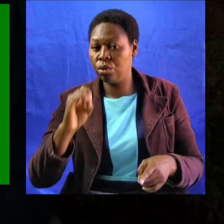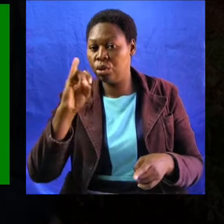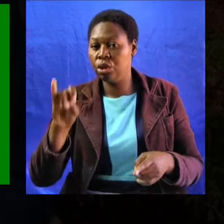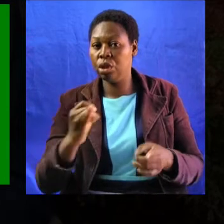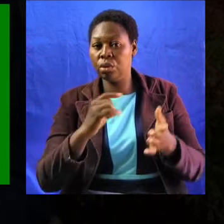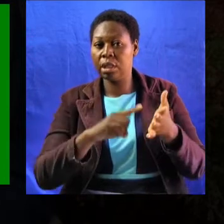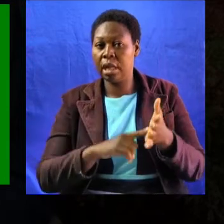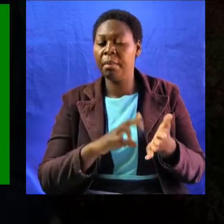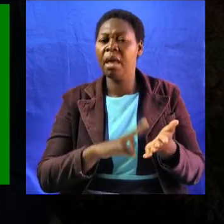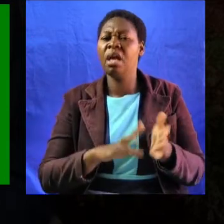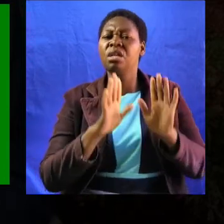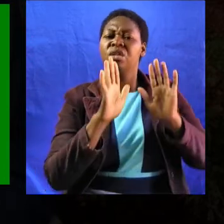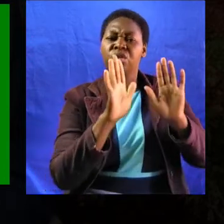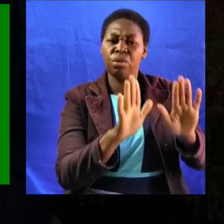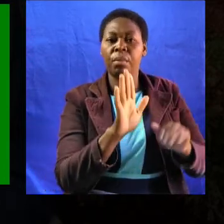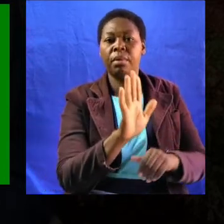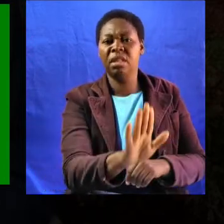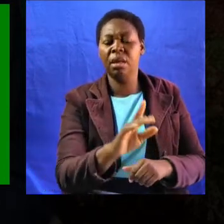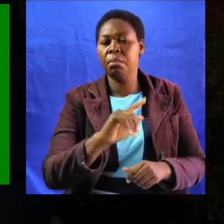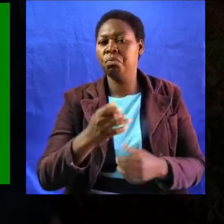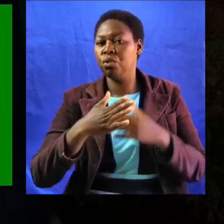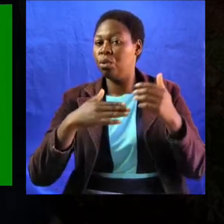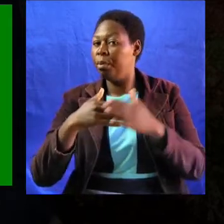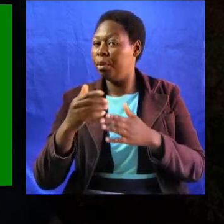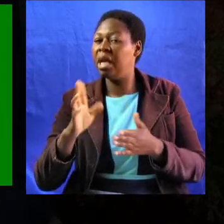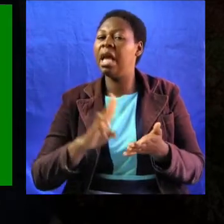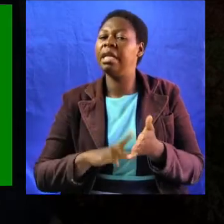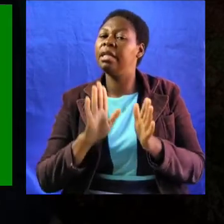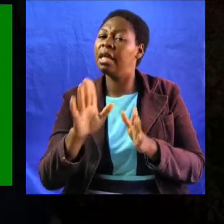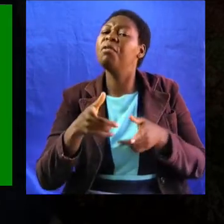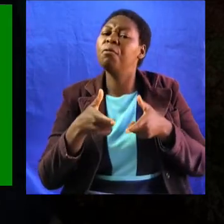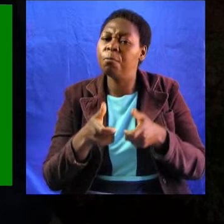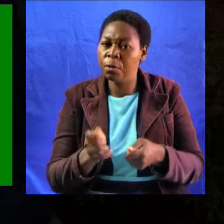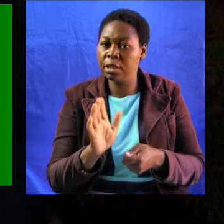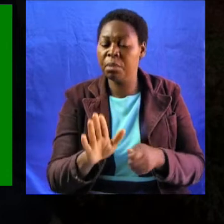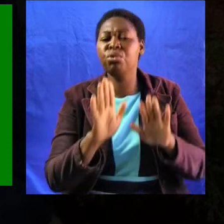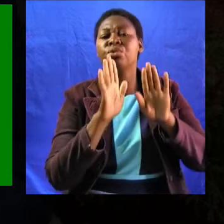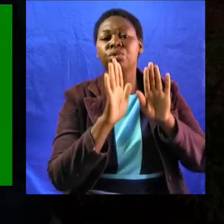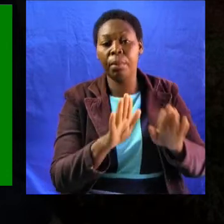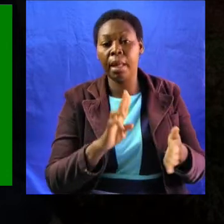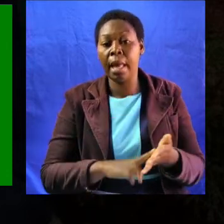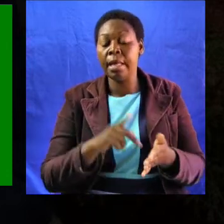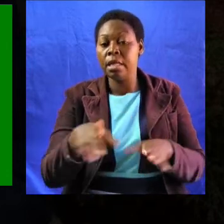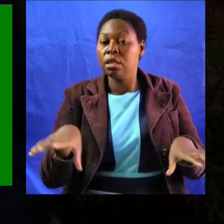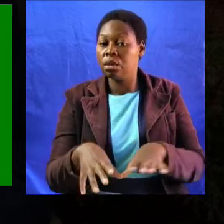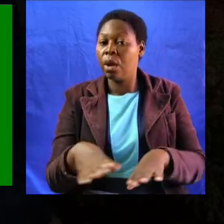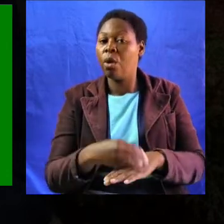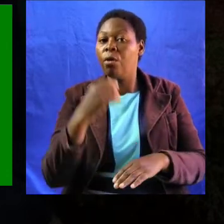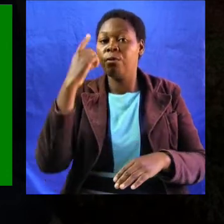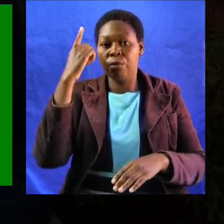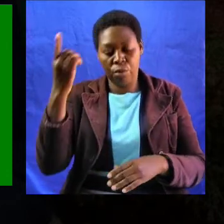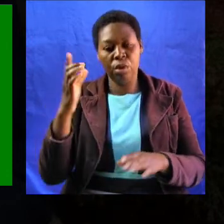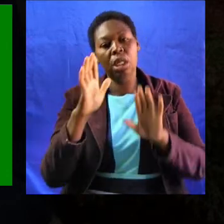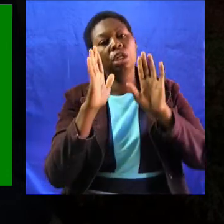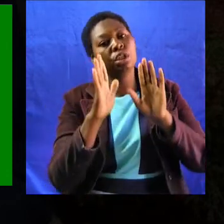kuvaJudha. Vakavadzivisa nokumanikidza nesimba. Ipapo basa reimba yaMwari paJerusarema